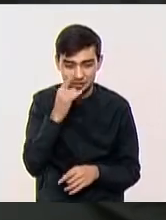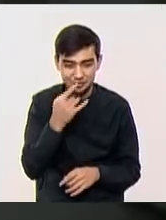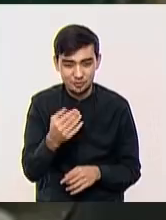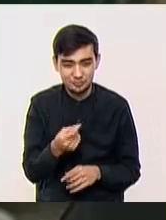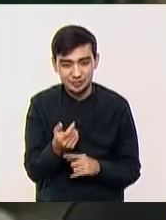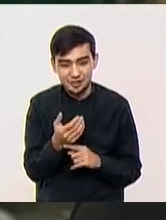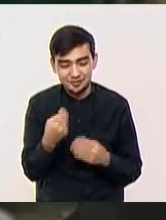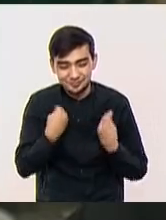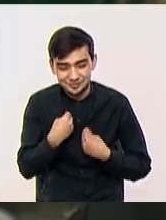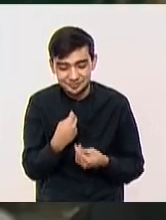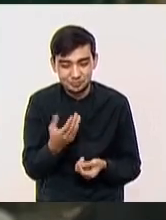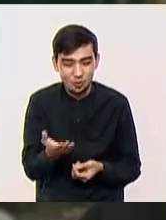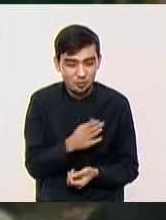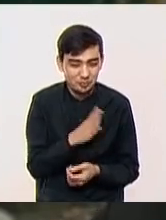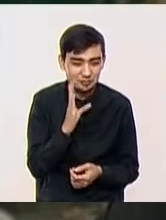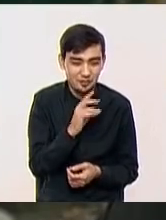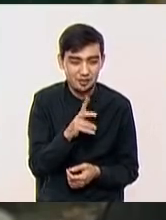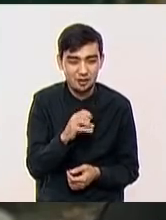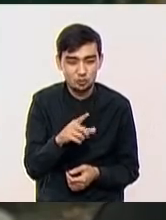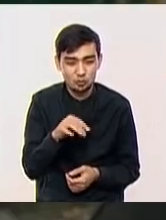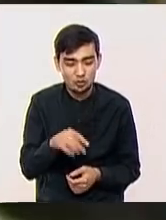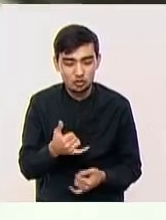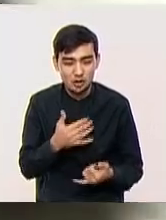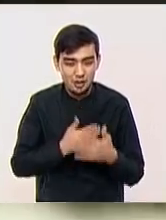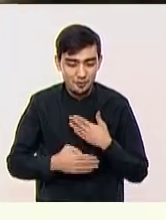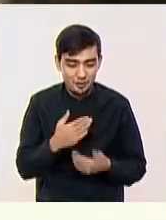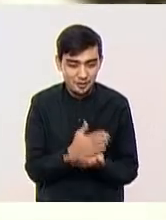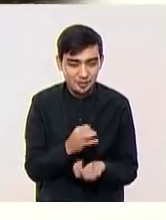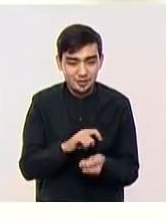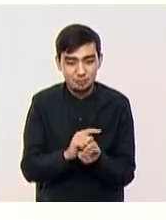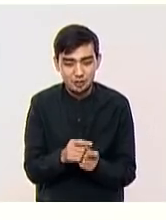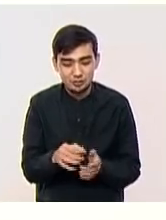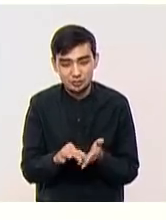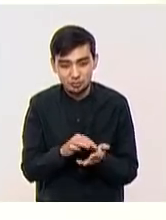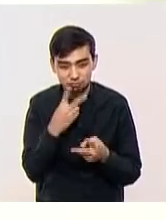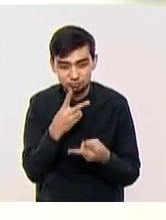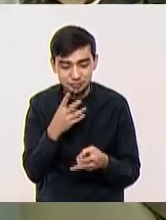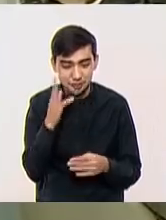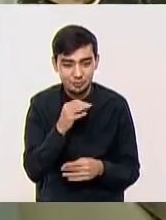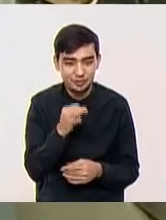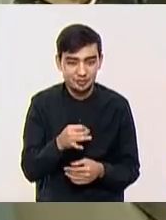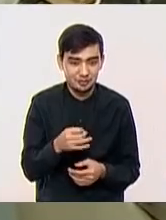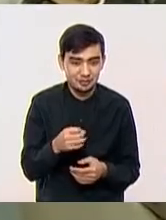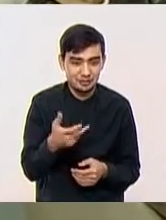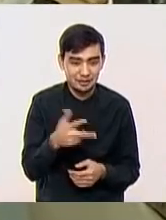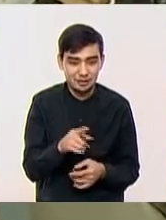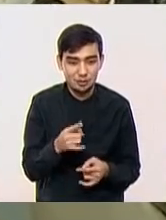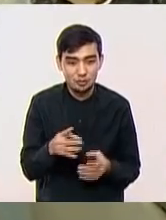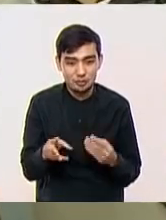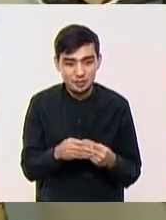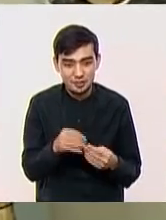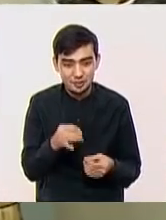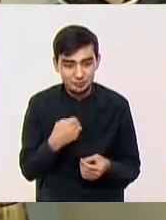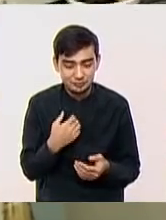репортажының кейіпкері болған Назымгүл апайдың жүзіндегі қуанышпен өзіндегі өзгерісті бірден байқадық. Тағдырдың жазуымен 3 бірдей баласының